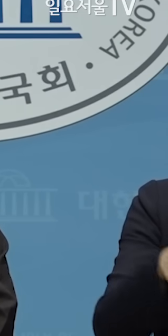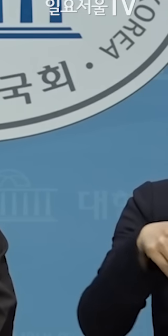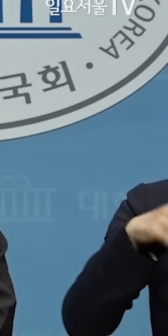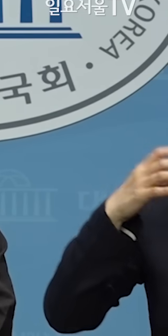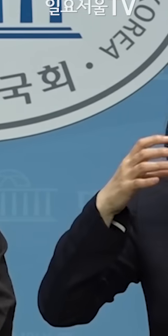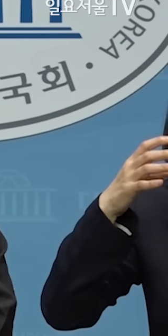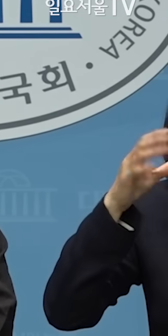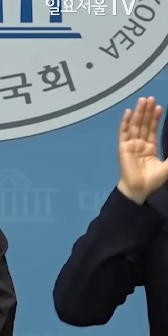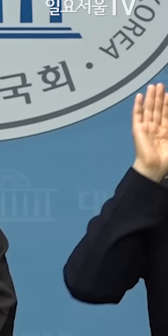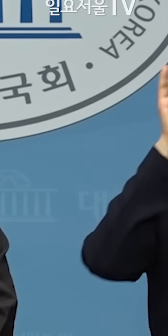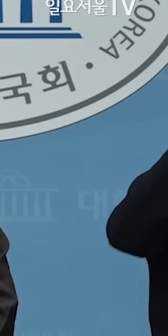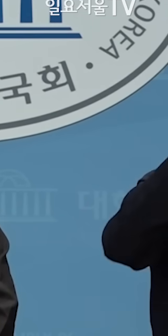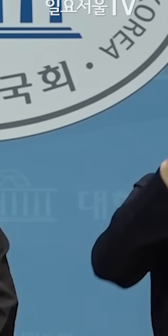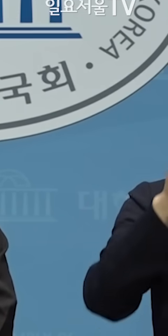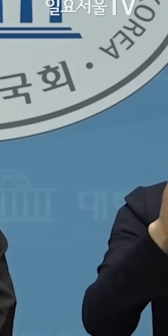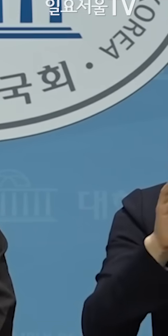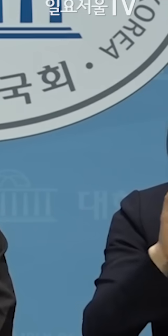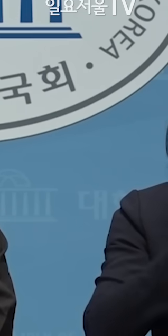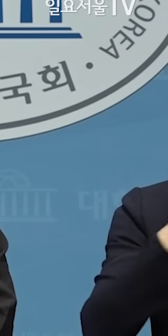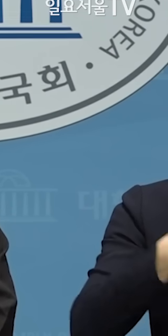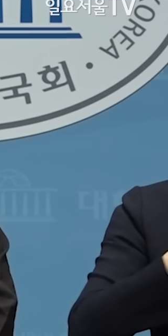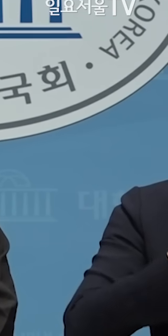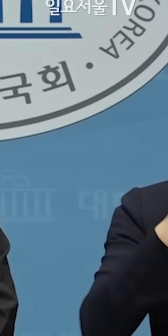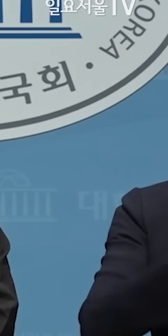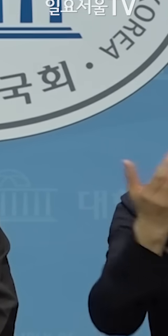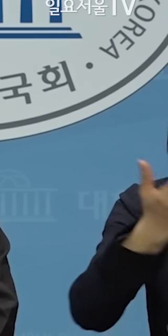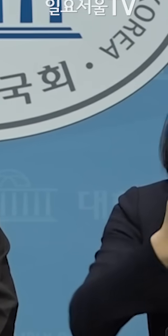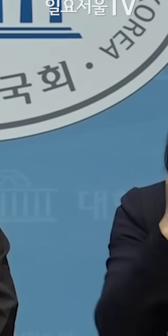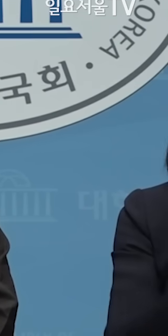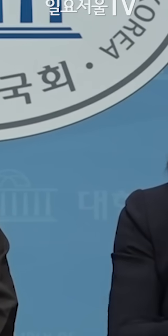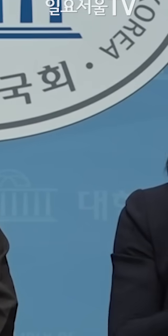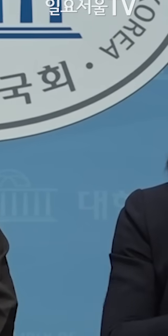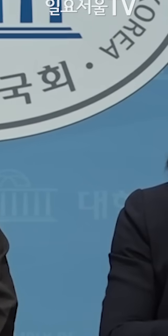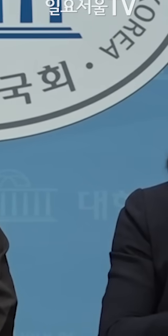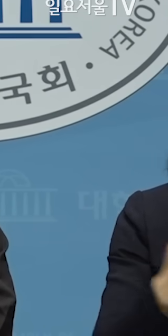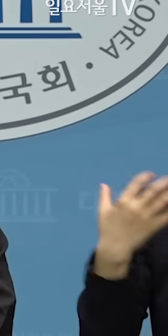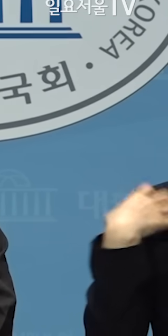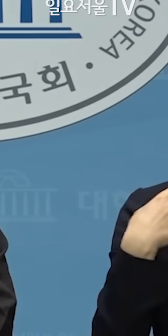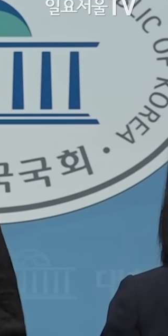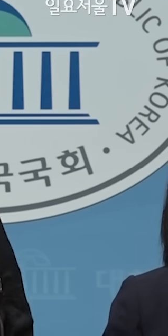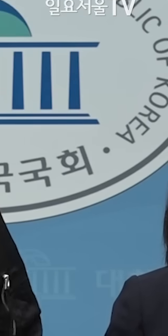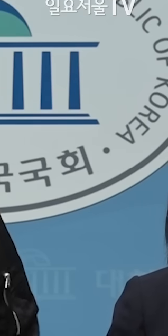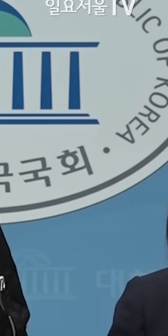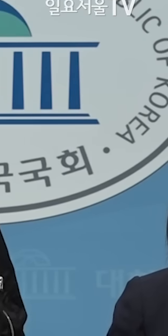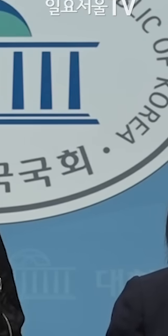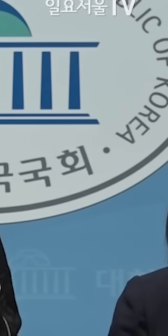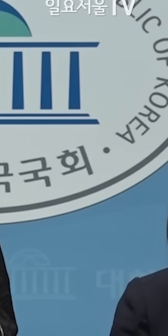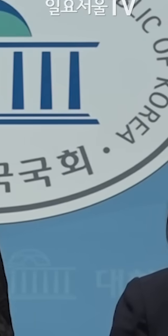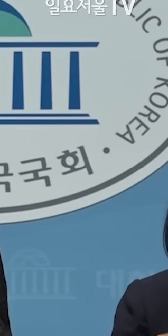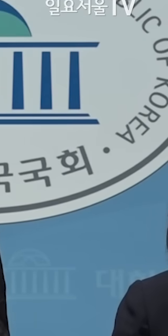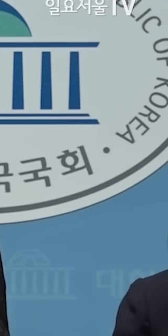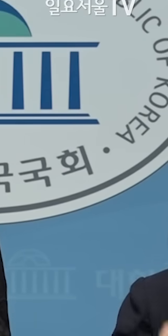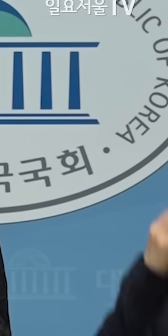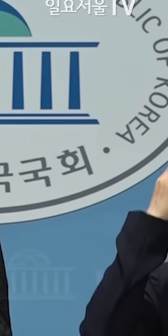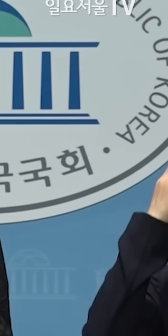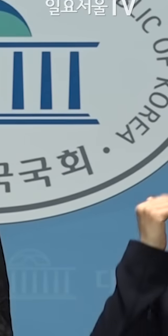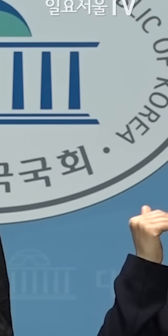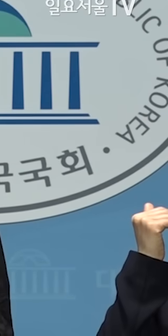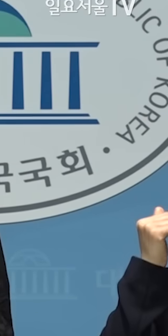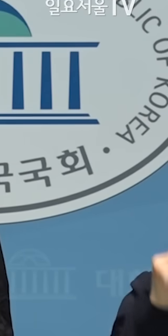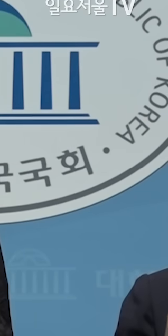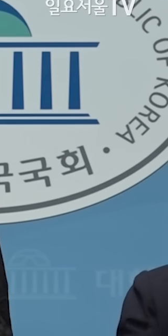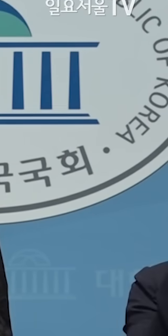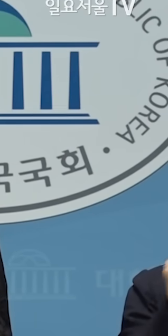미래를 무법지대로 추락시킬 수는 없습니다 책임 있는 어른의 자세를 기대하겠습니다 안녕하십니까 한국대학생 프